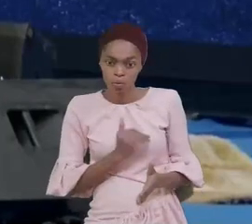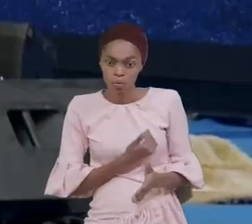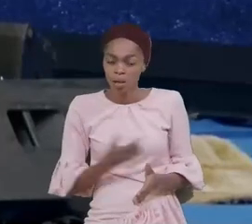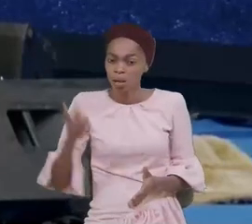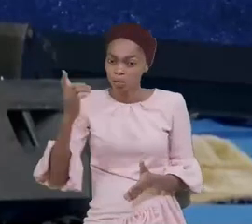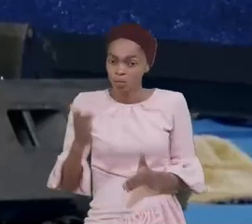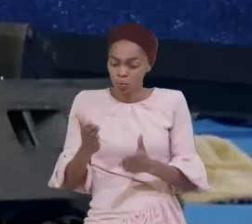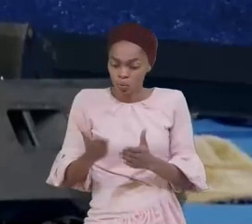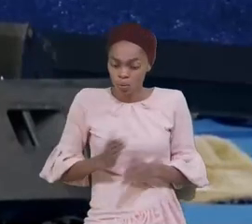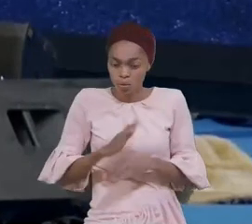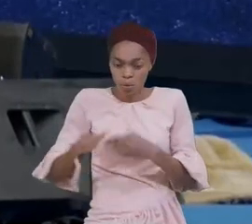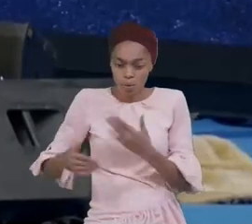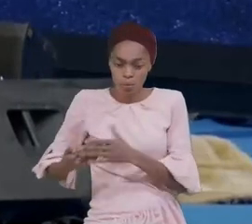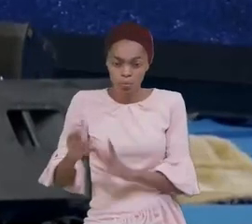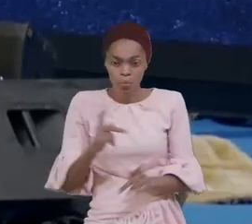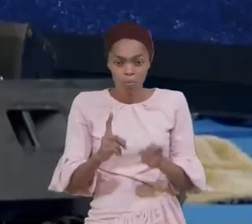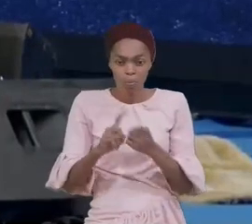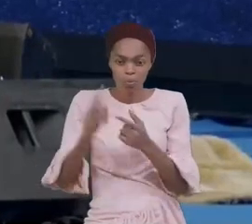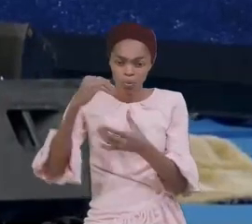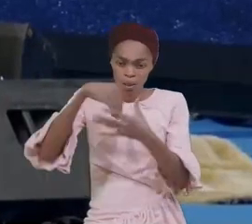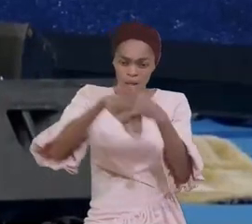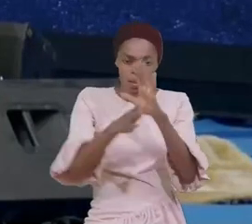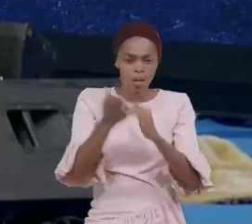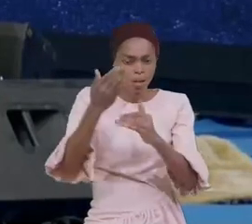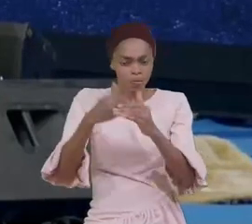Il les veut dans le royaume. Allez leur dire.